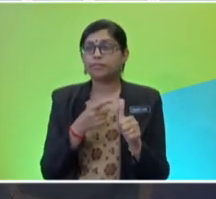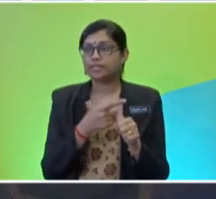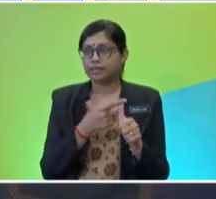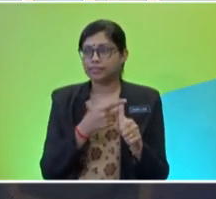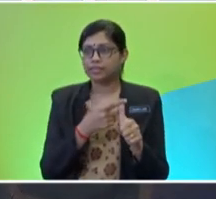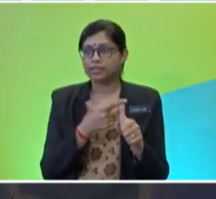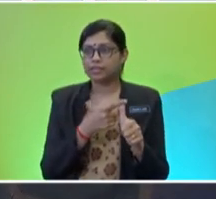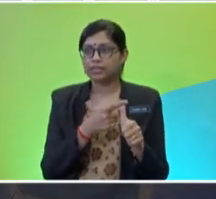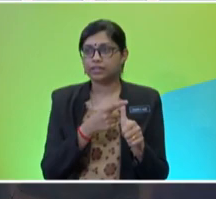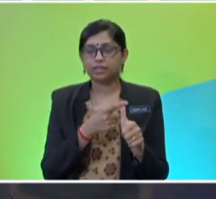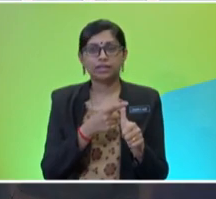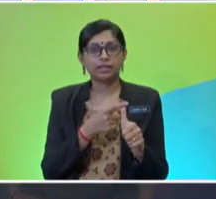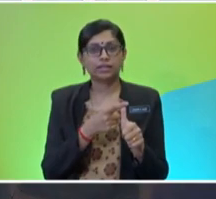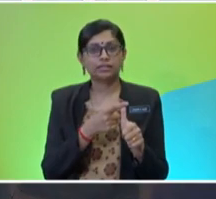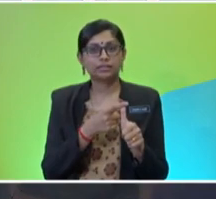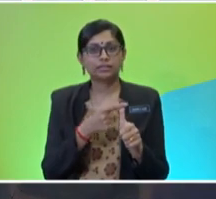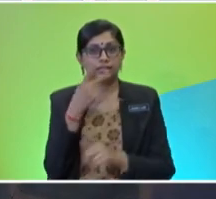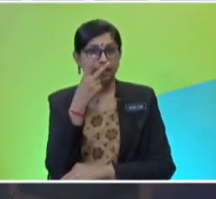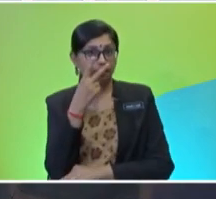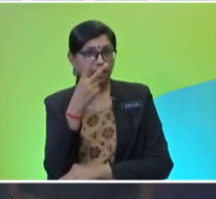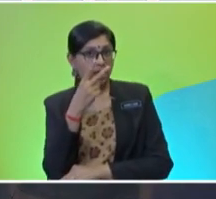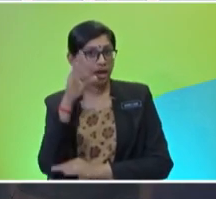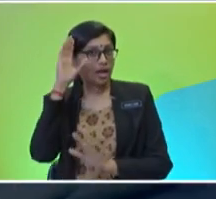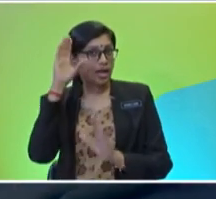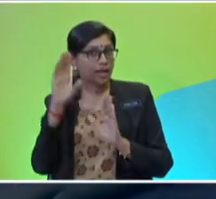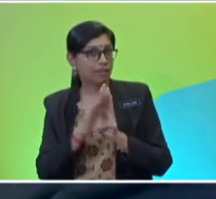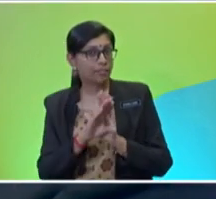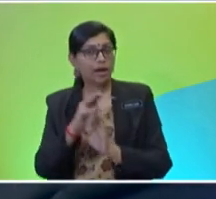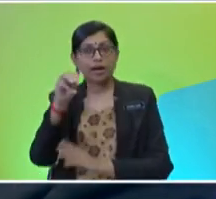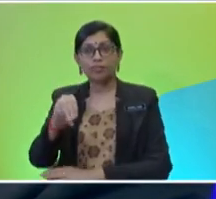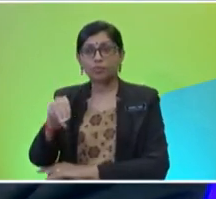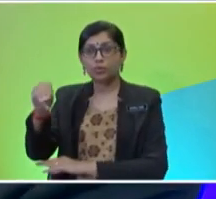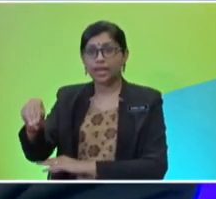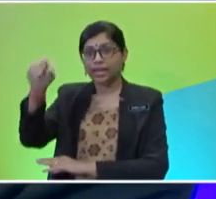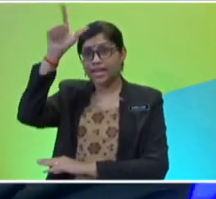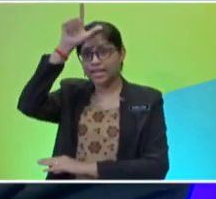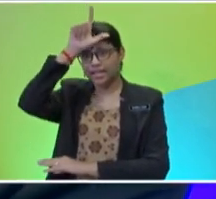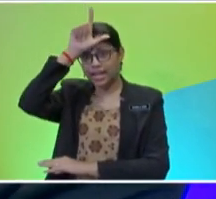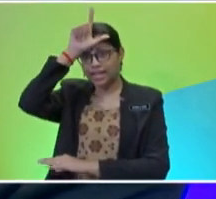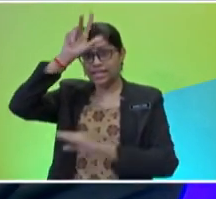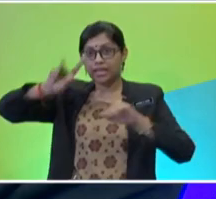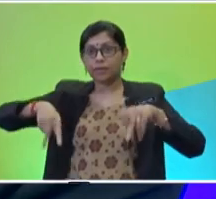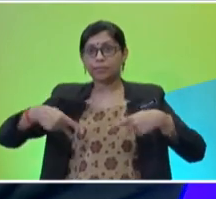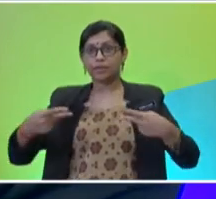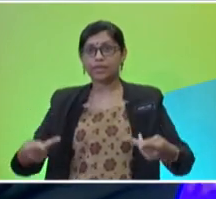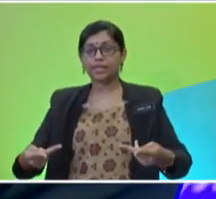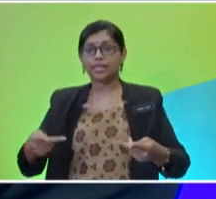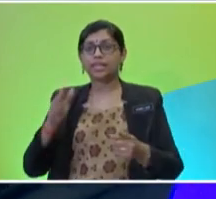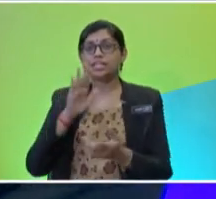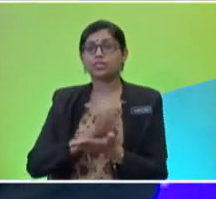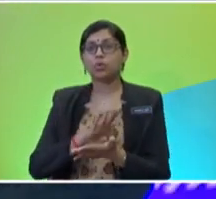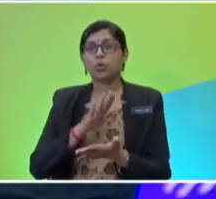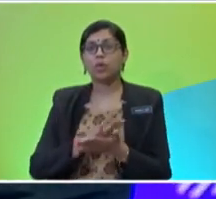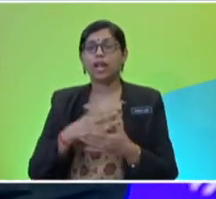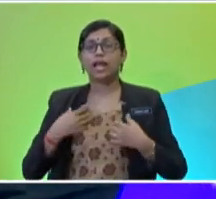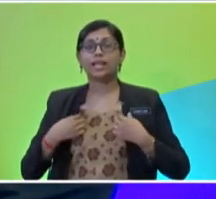cikgu eh? Kalau saya dapat lihat ini murid kita dia pakai baju sekolah cikgu dengan ada